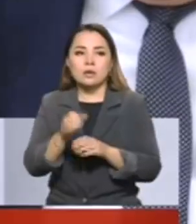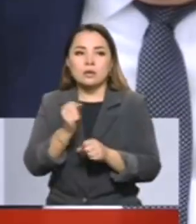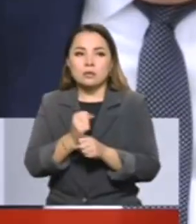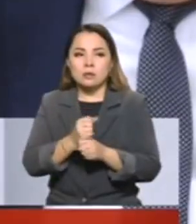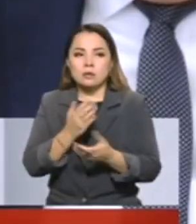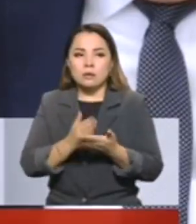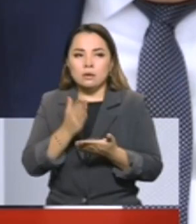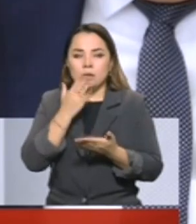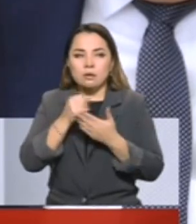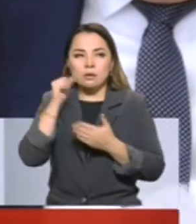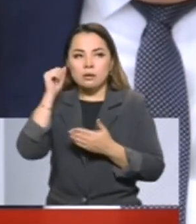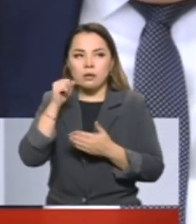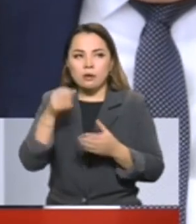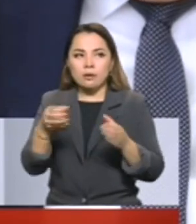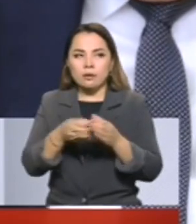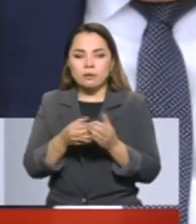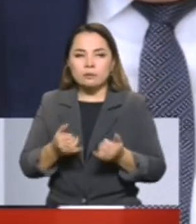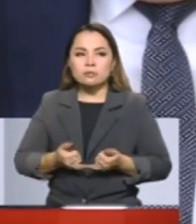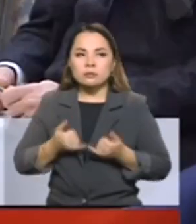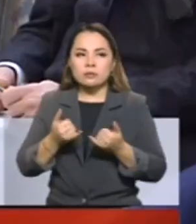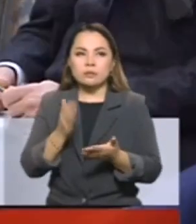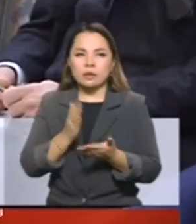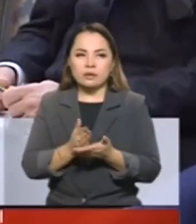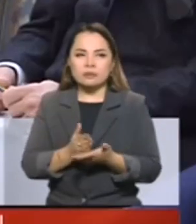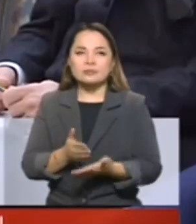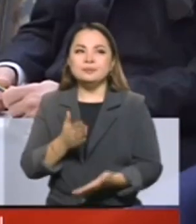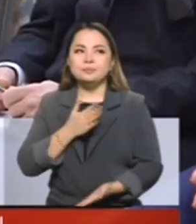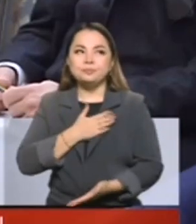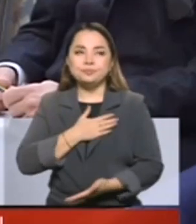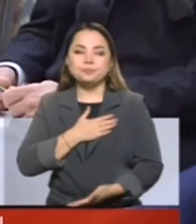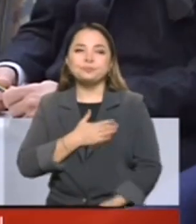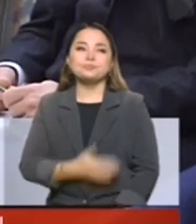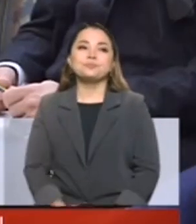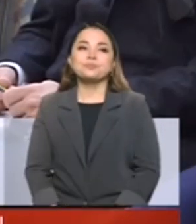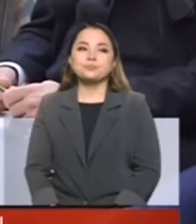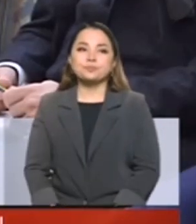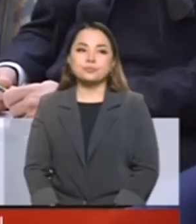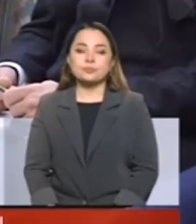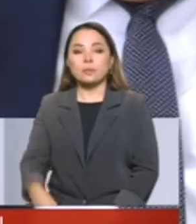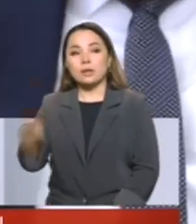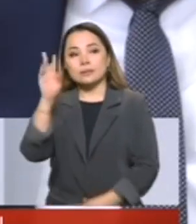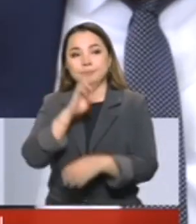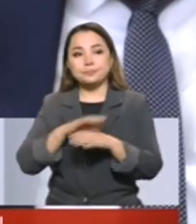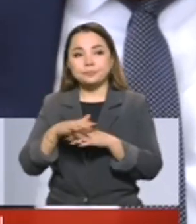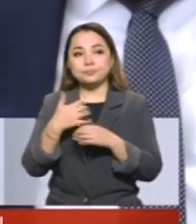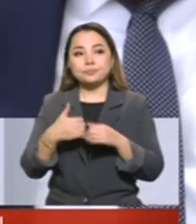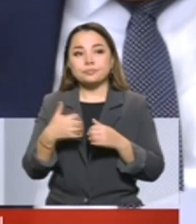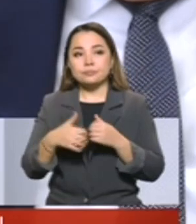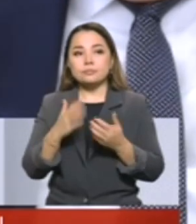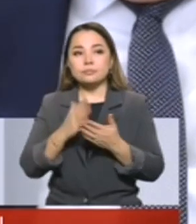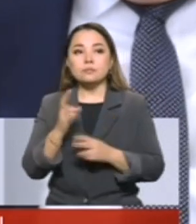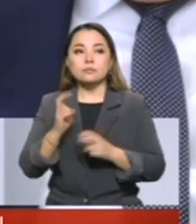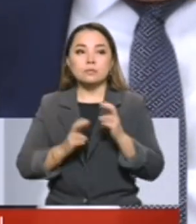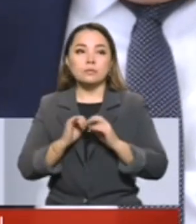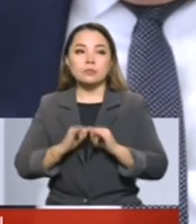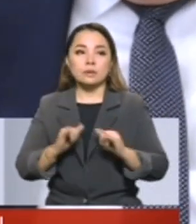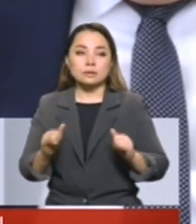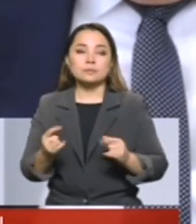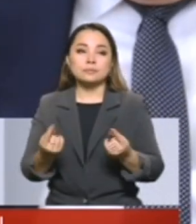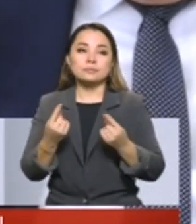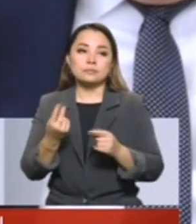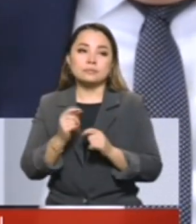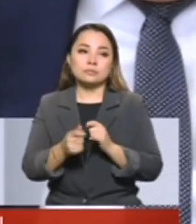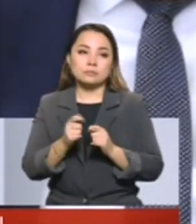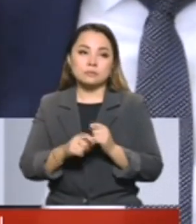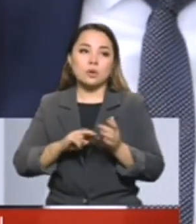орайда өзбек тарапының ұсынысы бар. Қадими түрк дәулетлері елдеріміз арасындағы өндірістік кооперативті дамытып, ірі